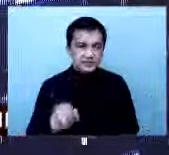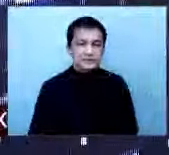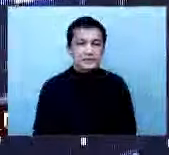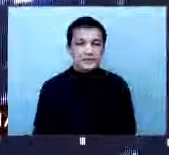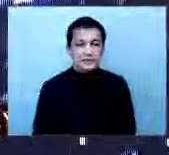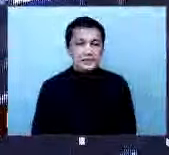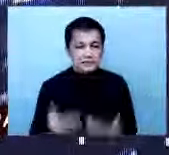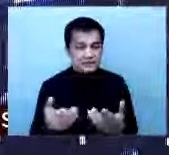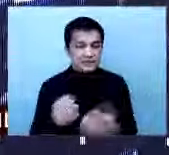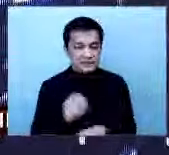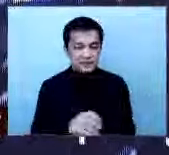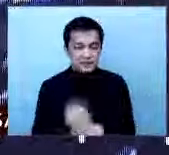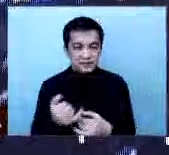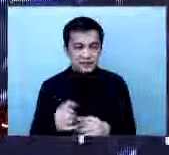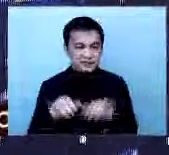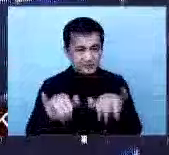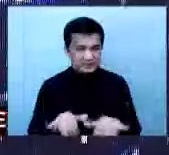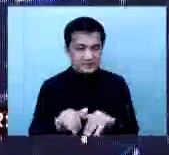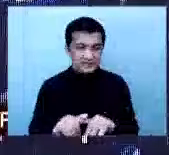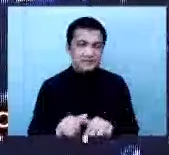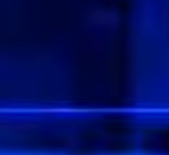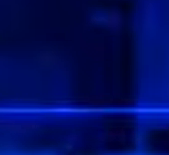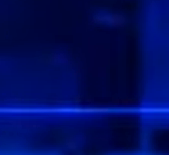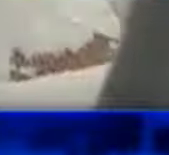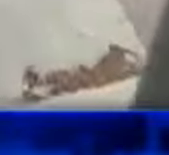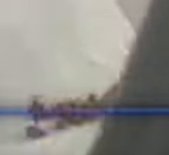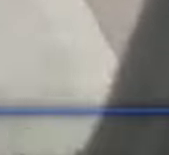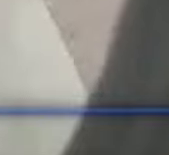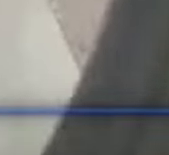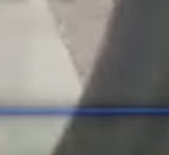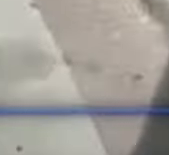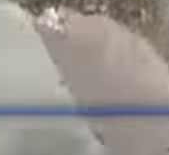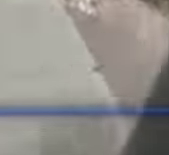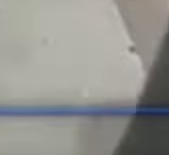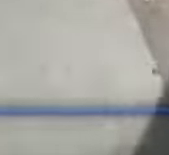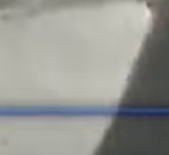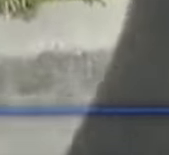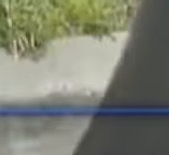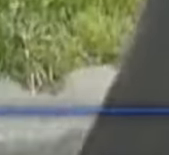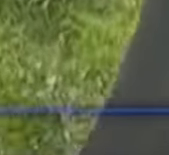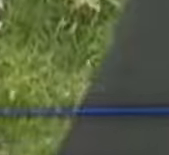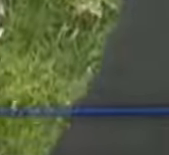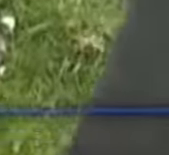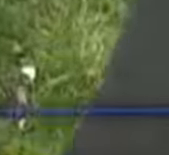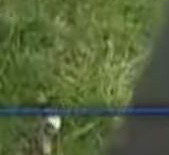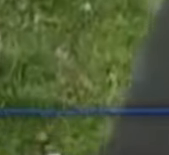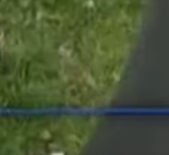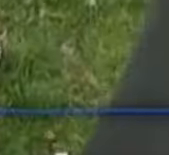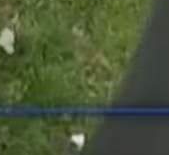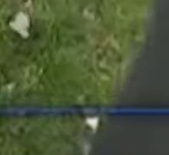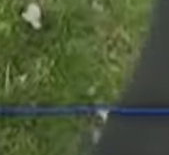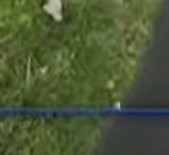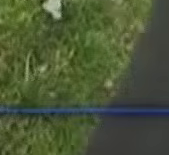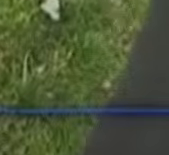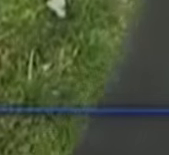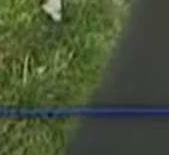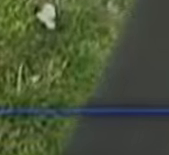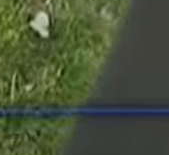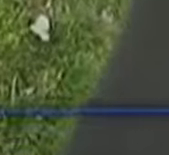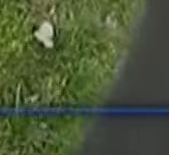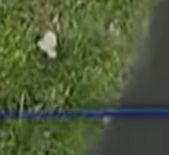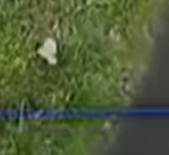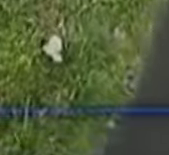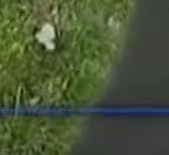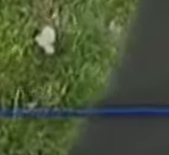ang ating chik diyan lang kayo mga kapatid susunod mga pulis sa America halos 100